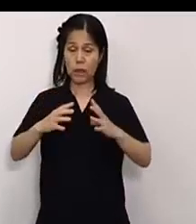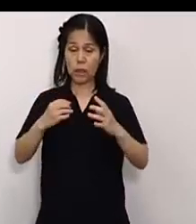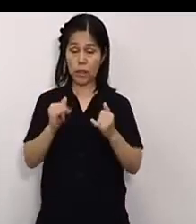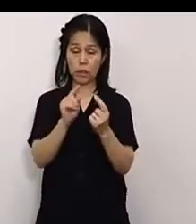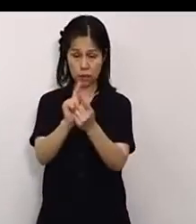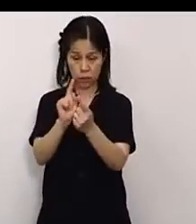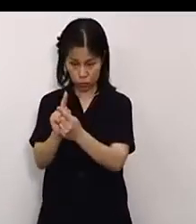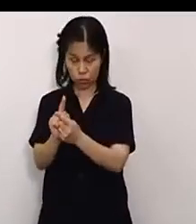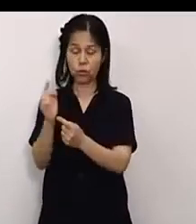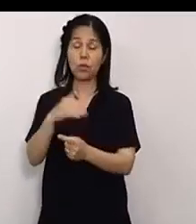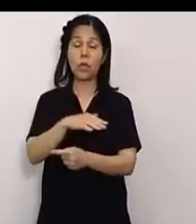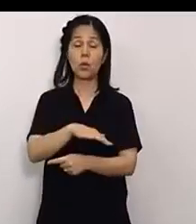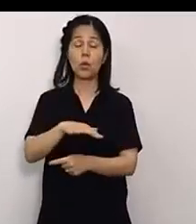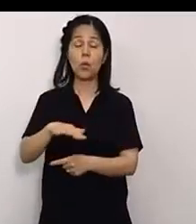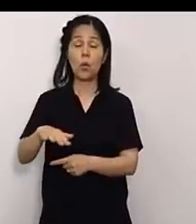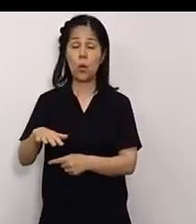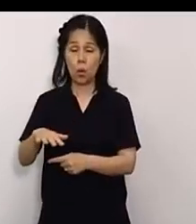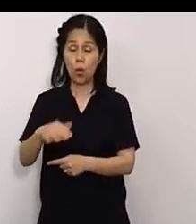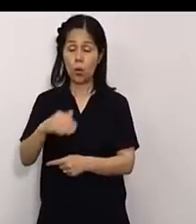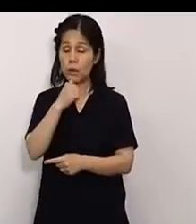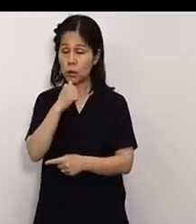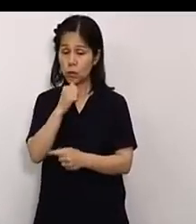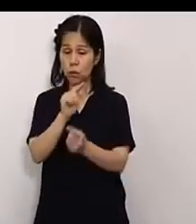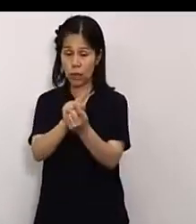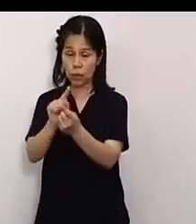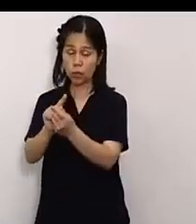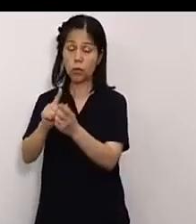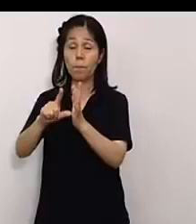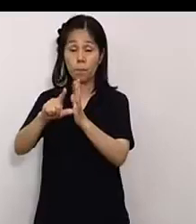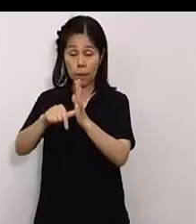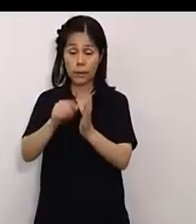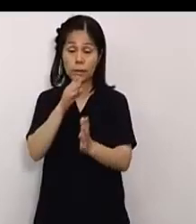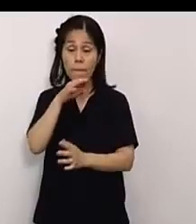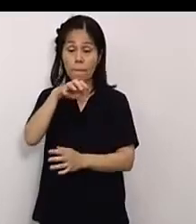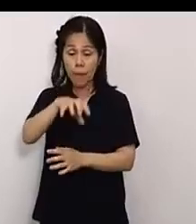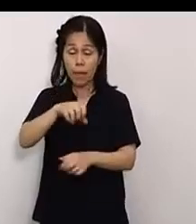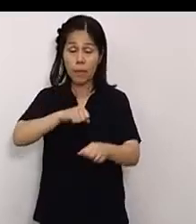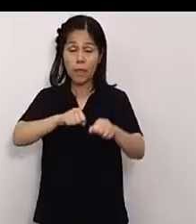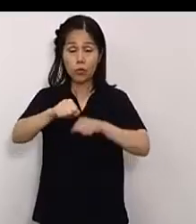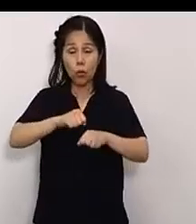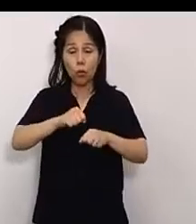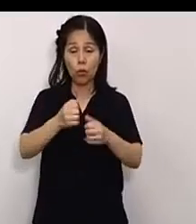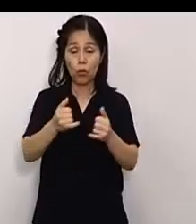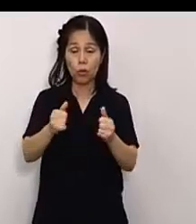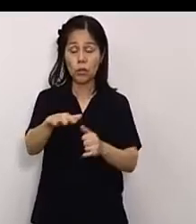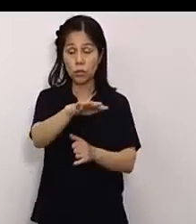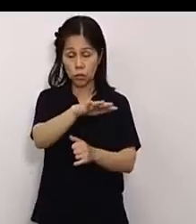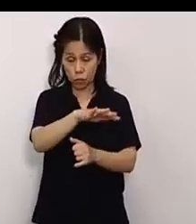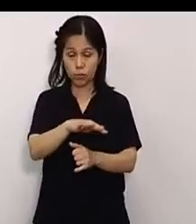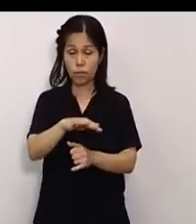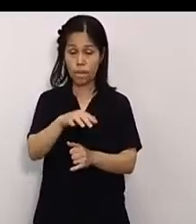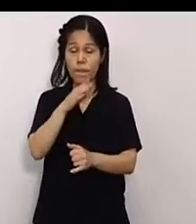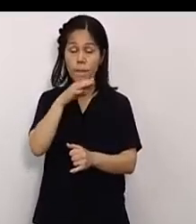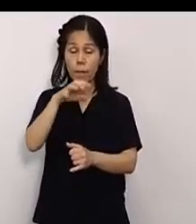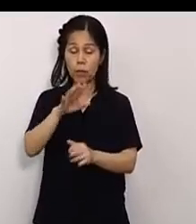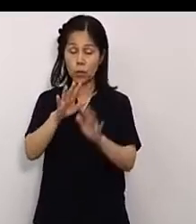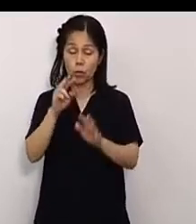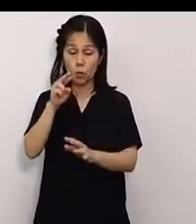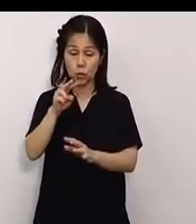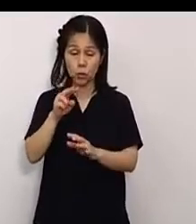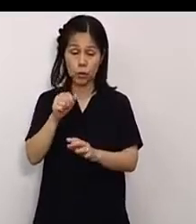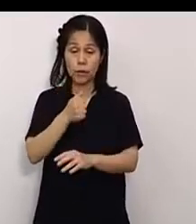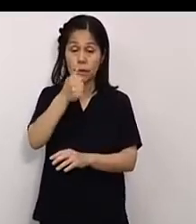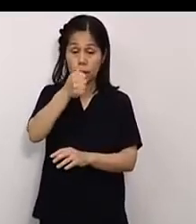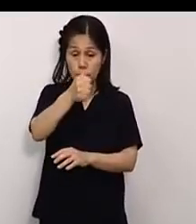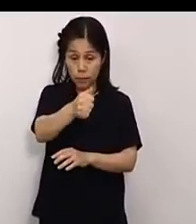対策とか、あるいは子どもの、対策をやる場合は、そういう現場で活動している人が、 行ってその、そういう